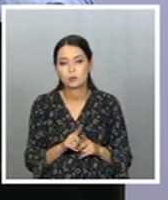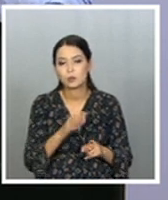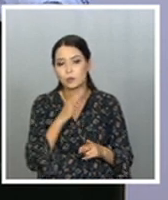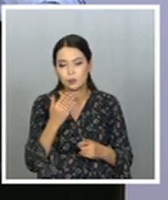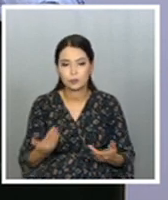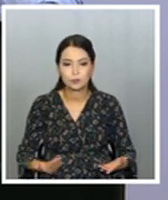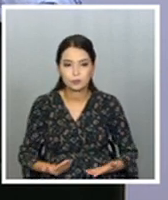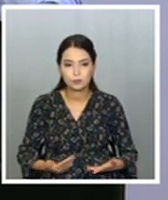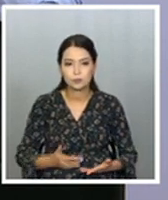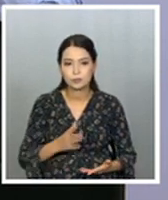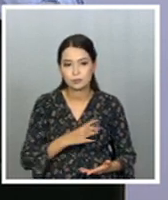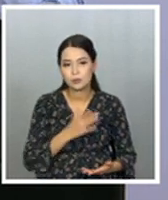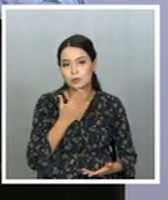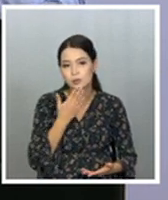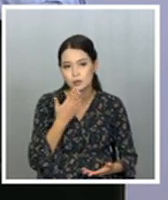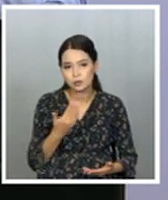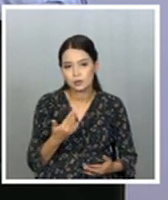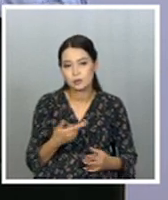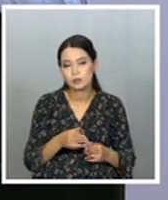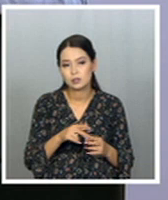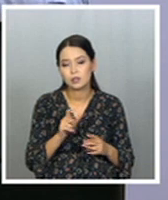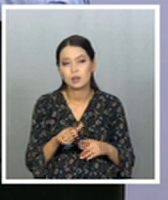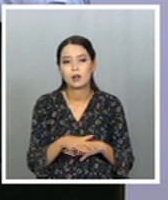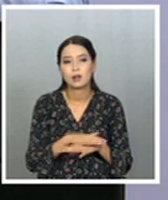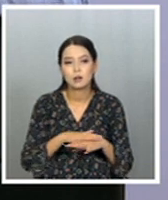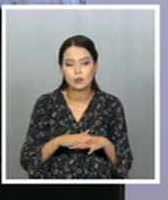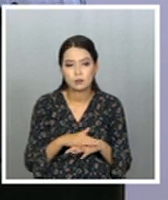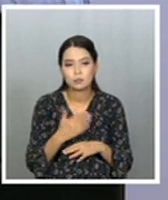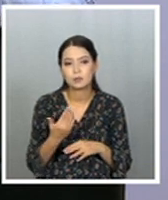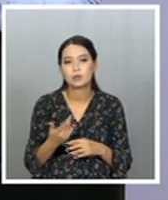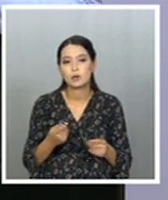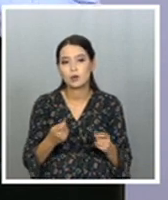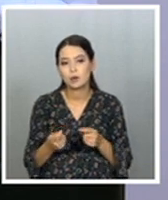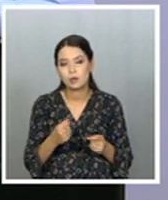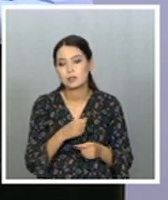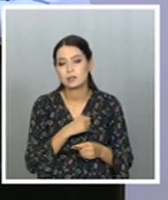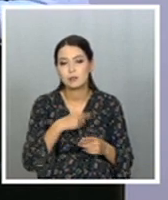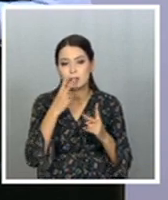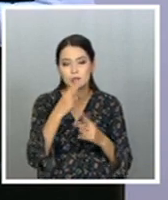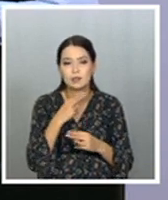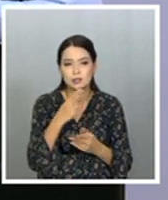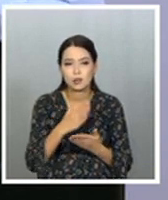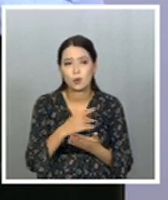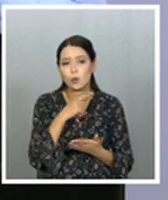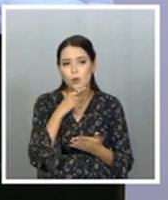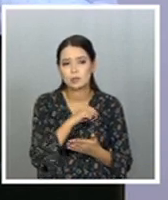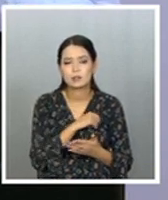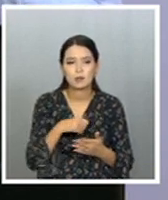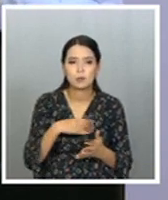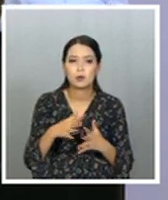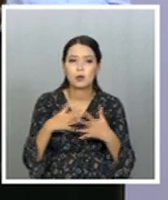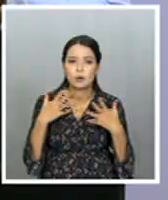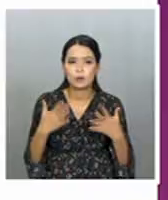болды. Олардың ішіндегі халқының саны бойынша ең көбі өздеріңіз көріп тұрғандай орыстар болды. Онан